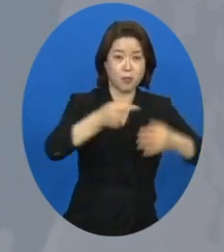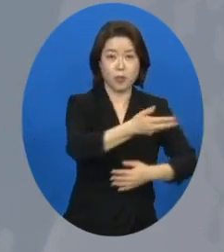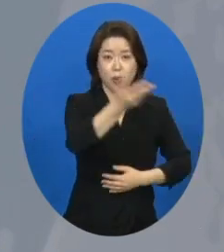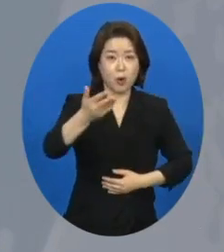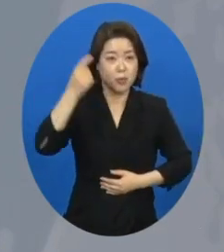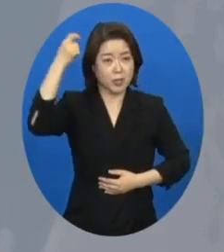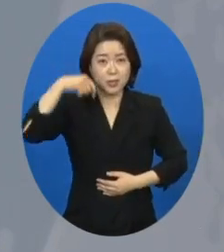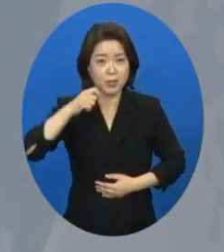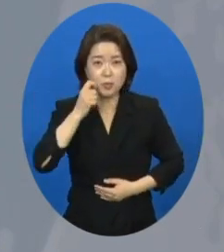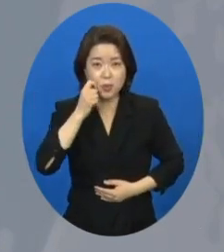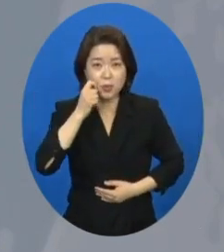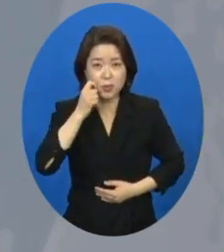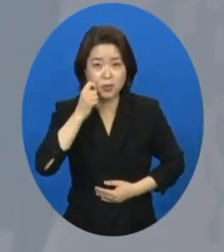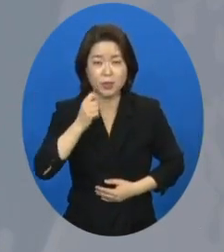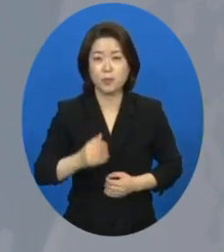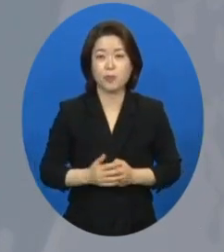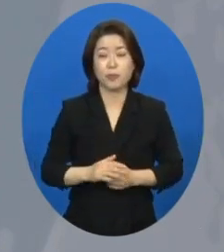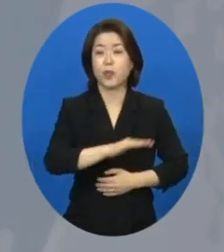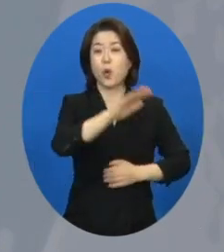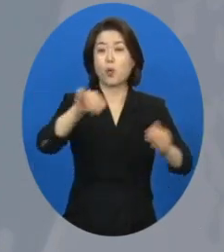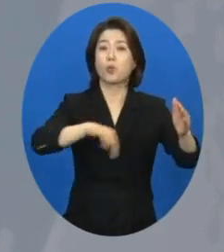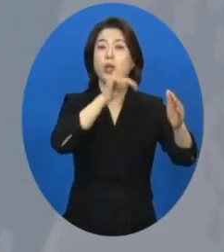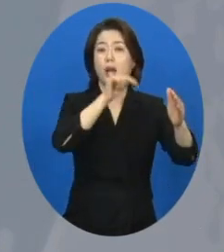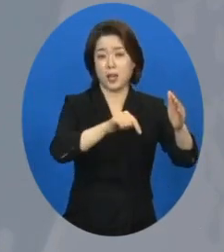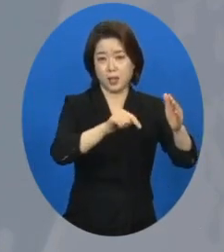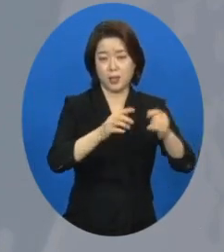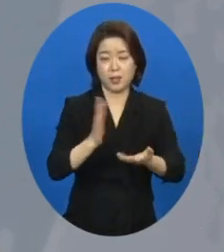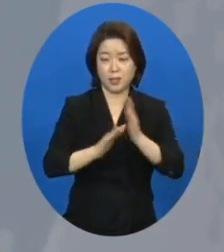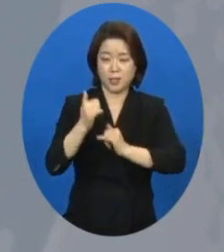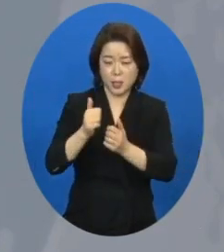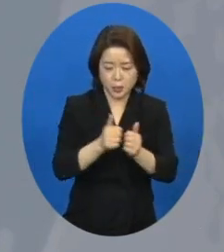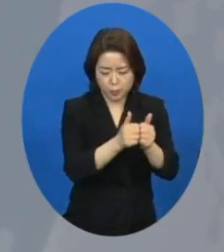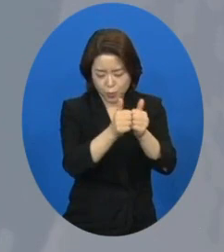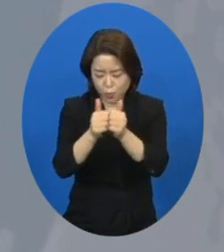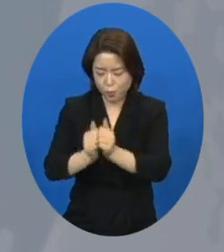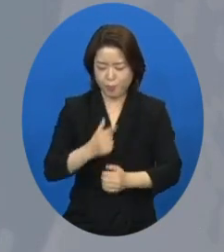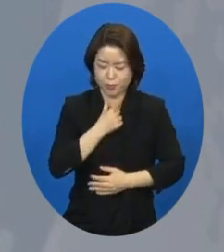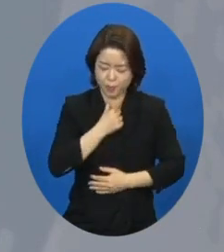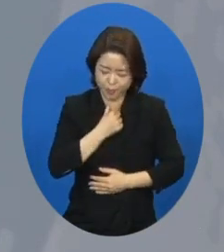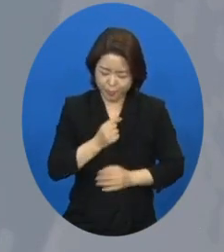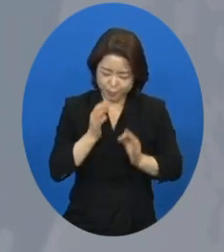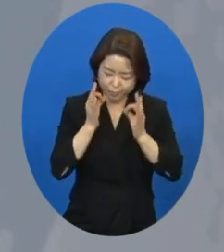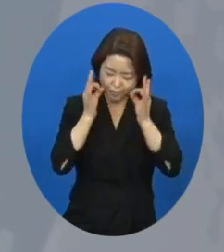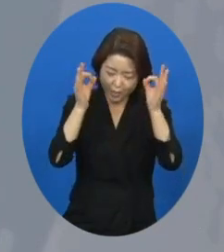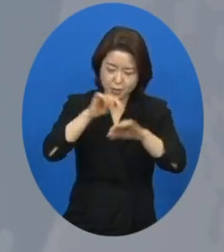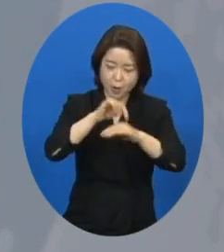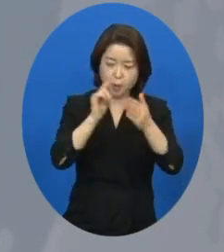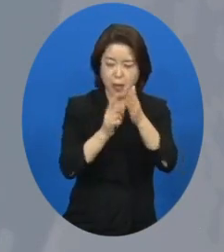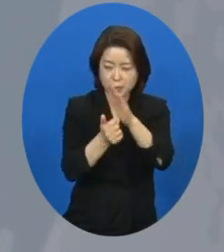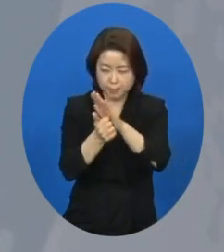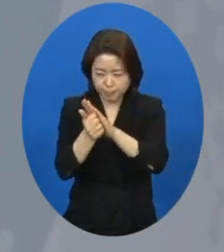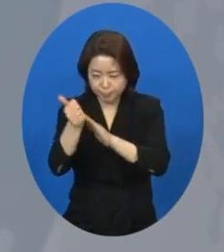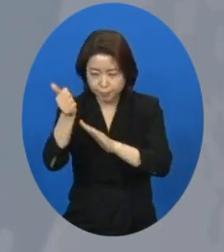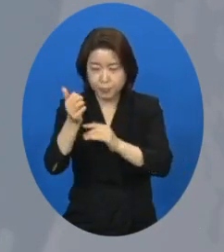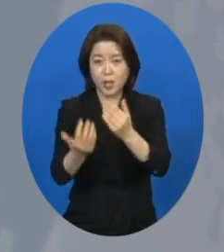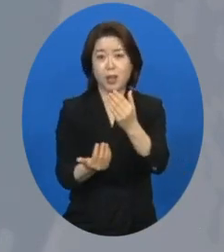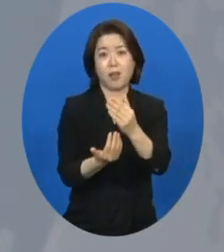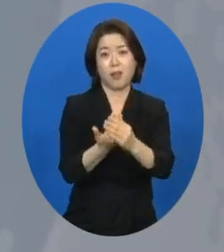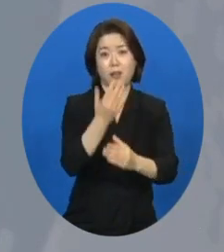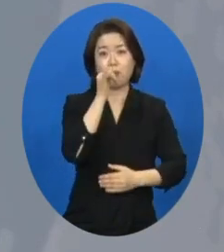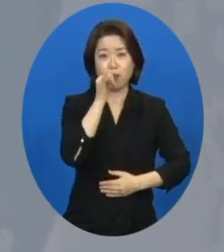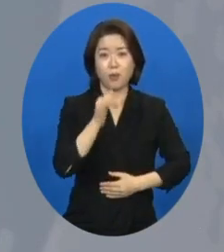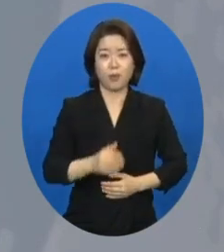느끼지 못하십니까? 우리 안에 예수님과 동행하고자 하는 간절한 마음의 소원들이 일어나잖아요.